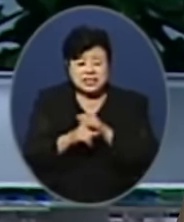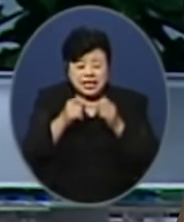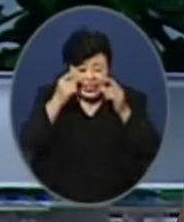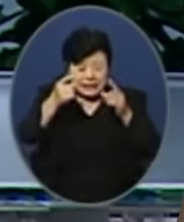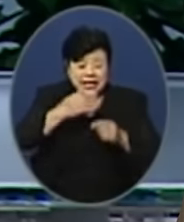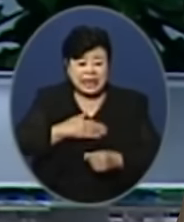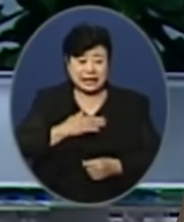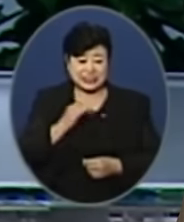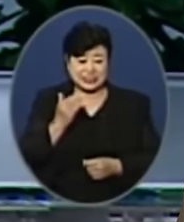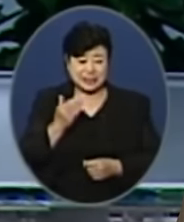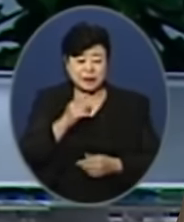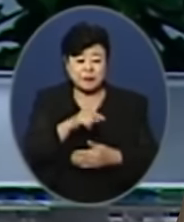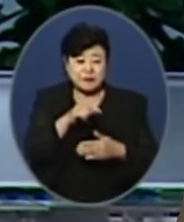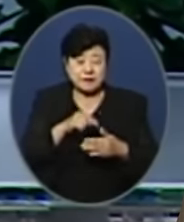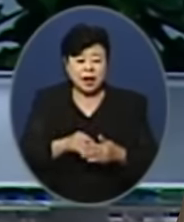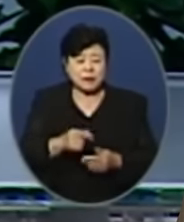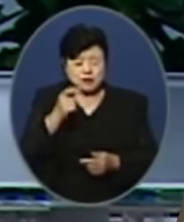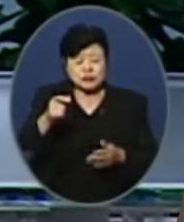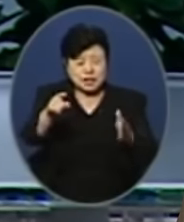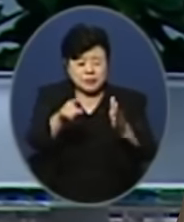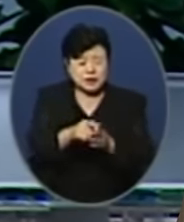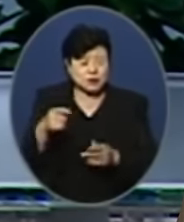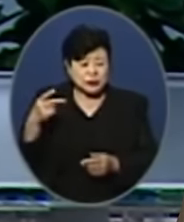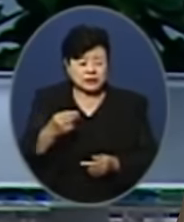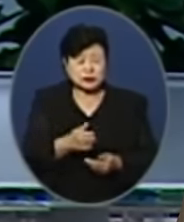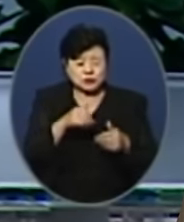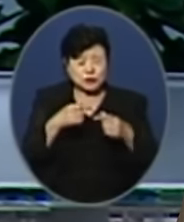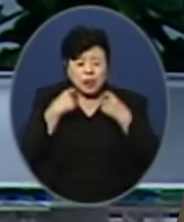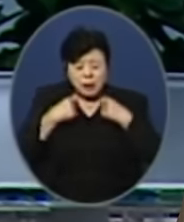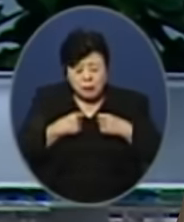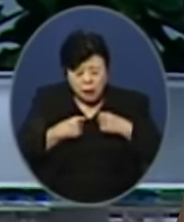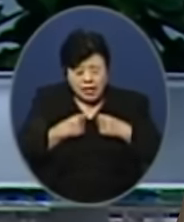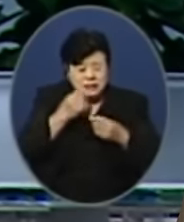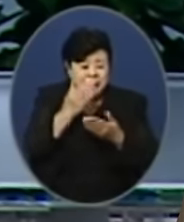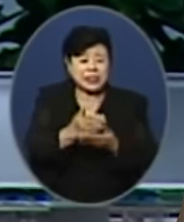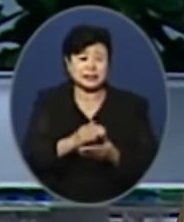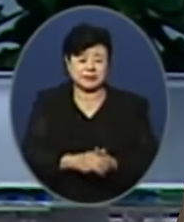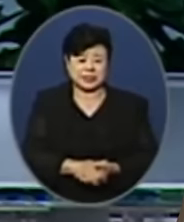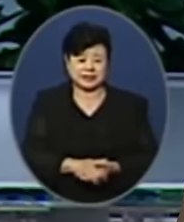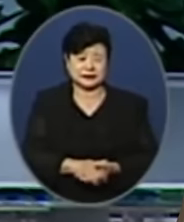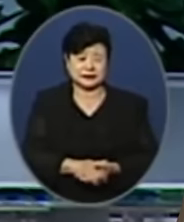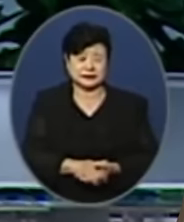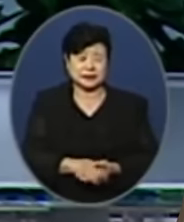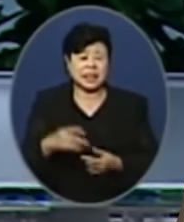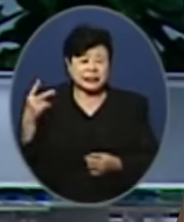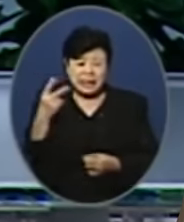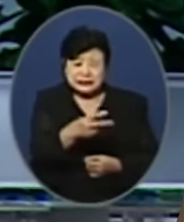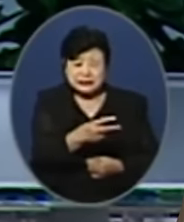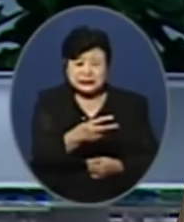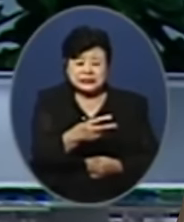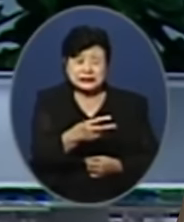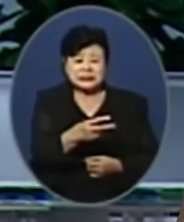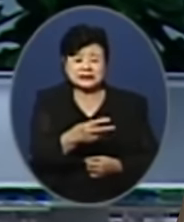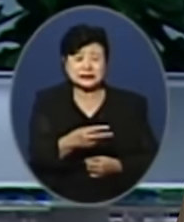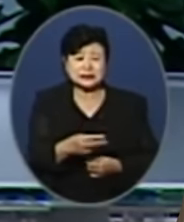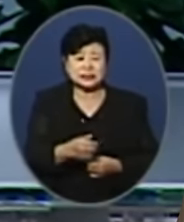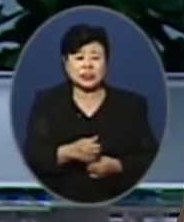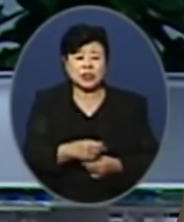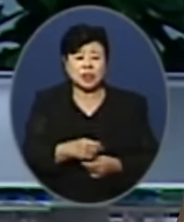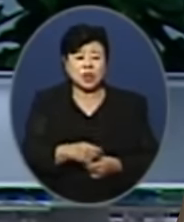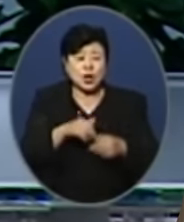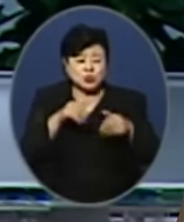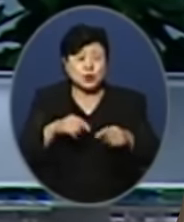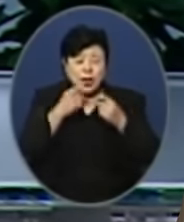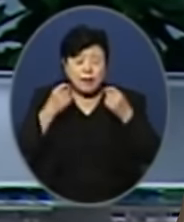깨달았으면 마음에 굳세게 믿고 다시는 종의 멍에를 메지 말아야 되는 것입니다. 다시는 성경에 다시는 종의 멍에를